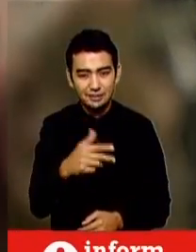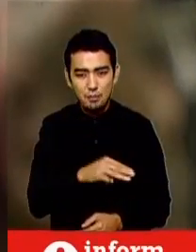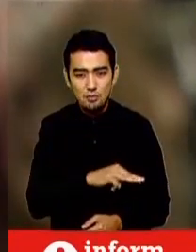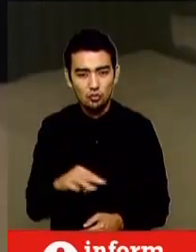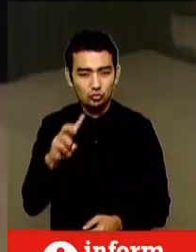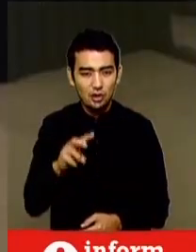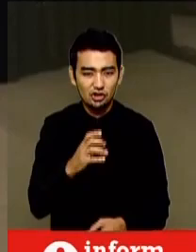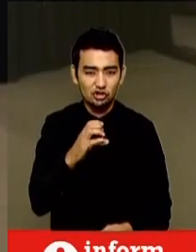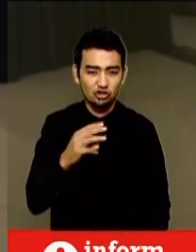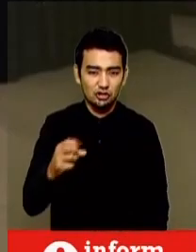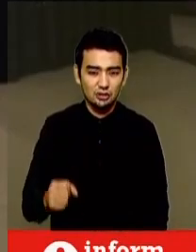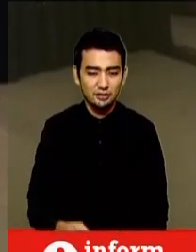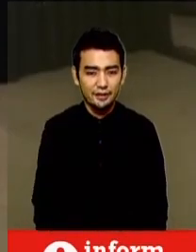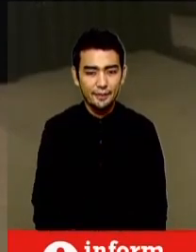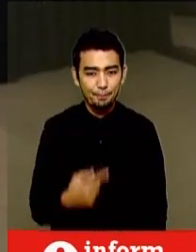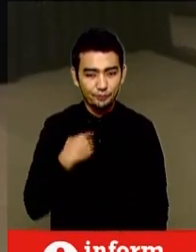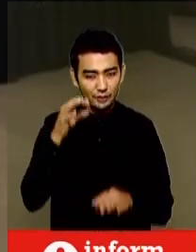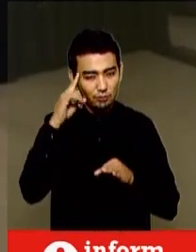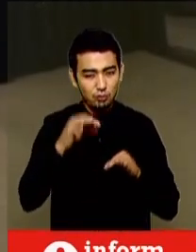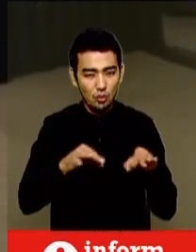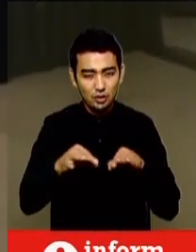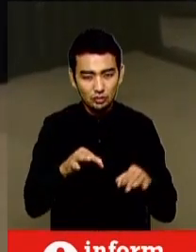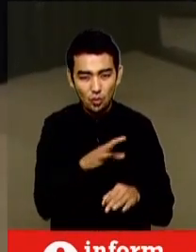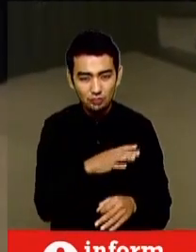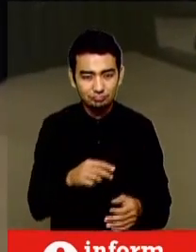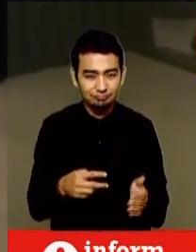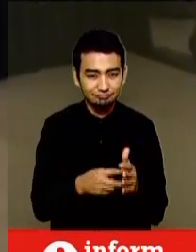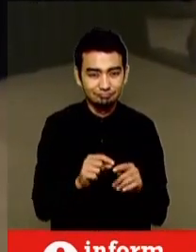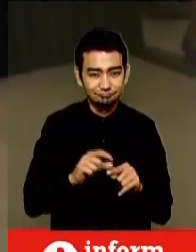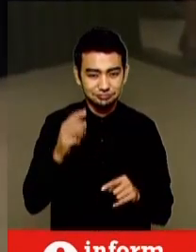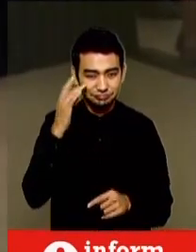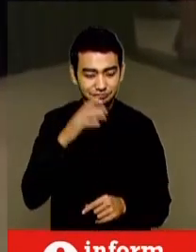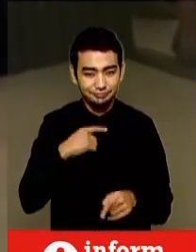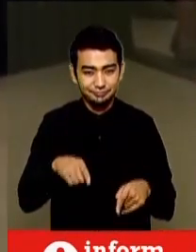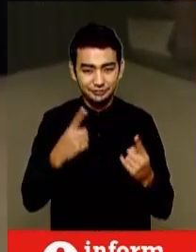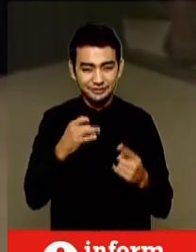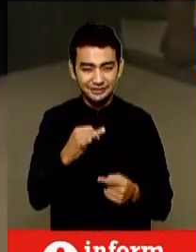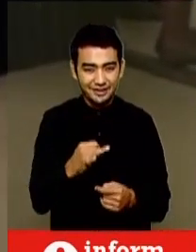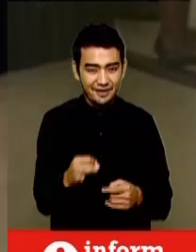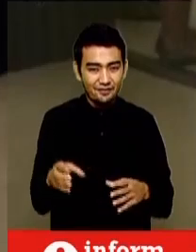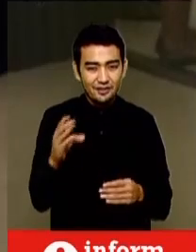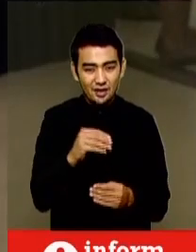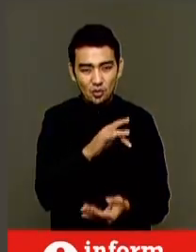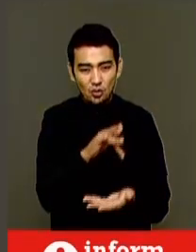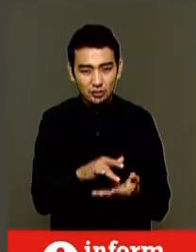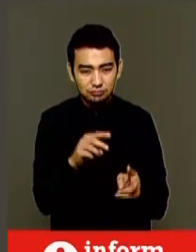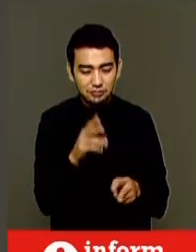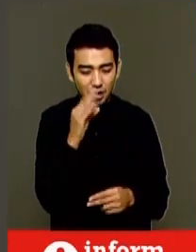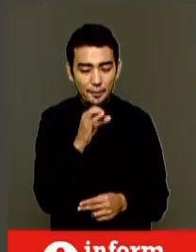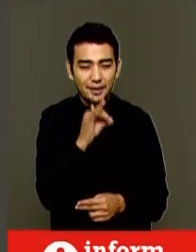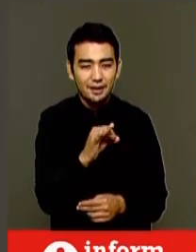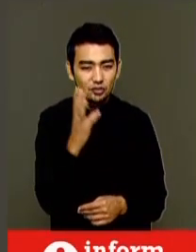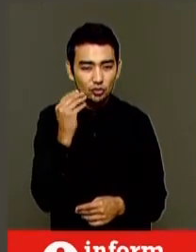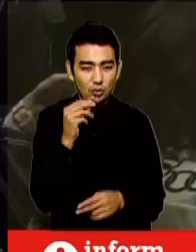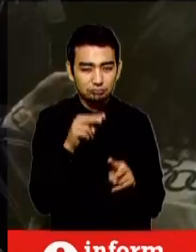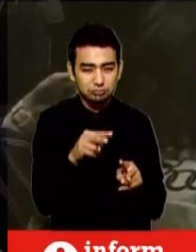миллионов долларов США наши проекты по цифровизации позволят держать под контролем все процессы города в том числе